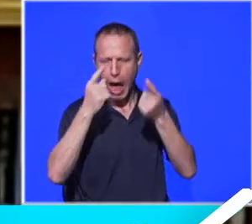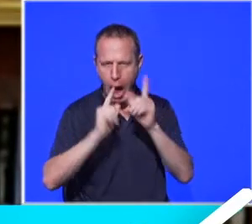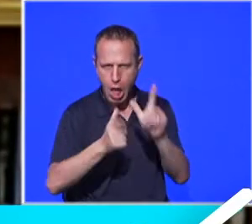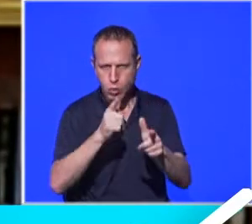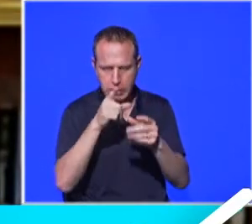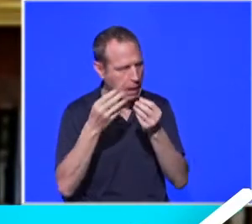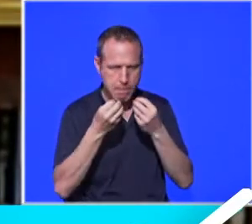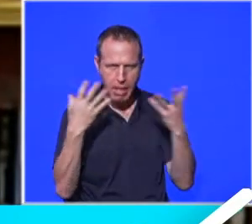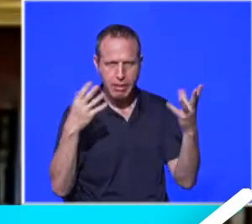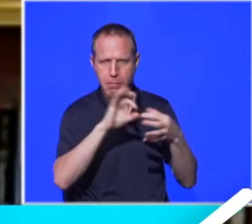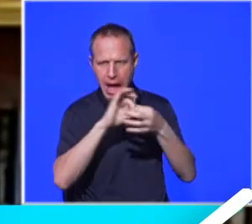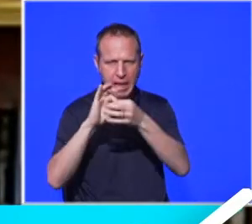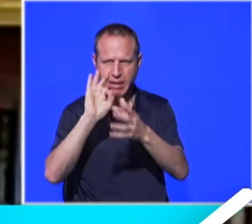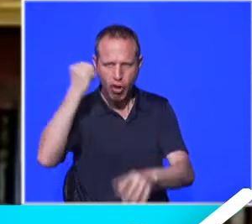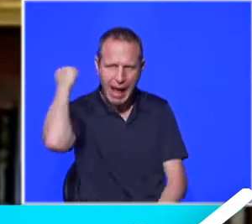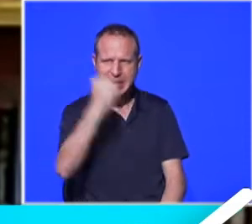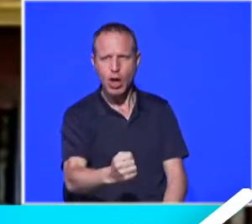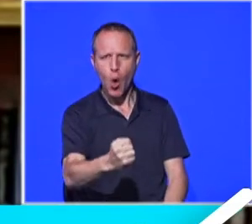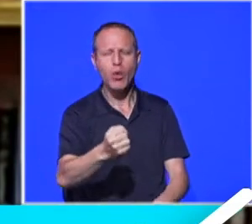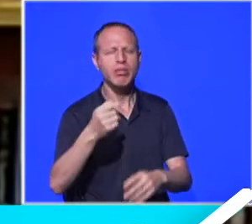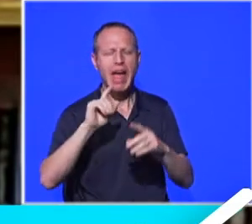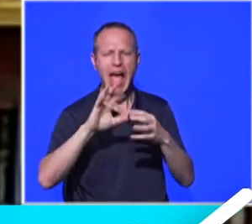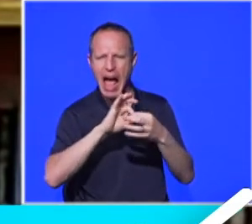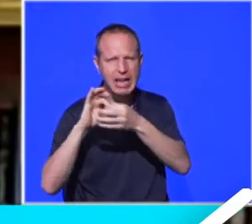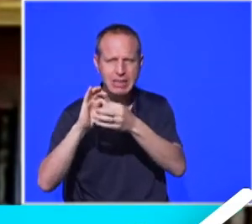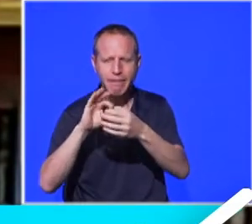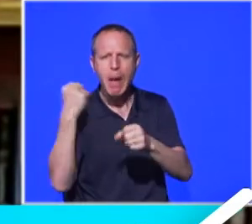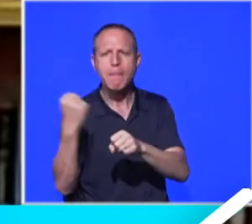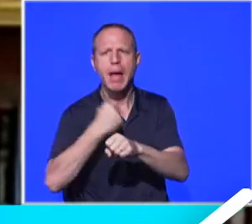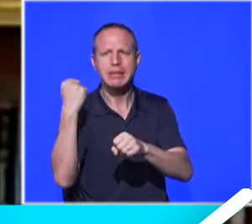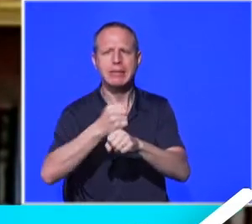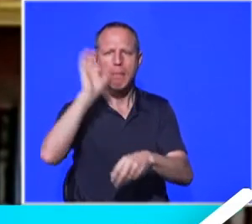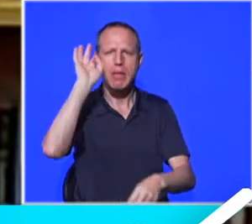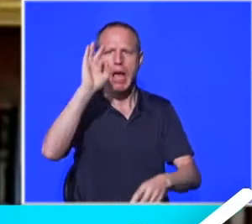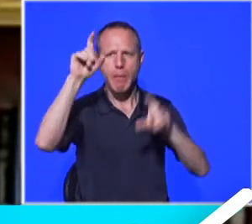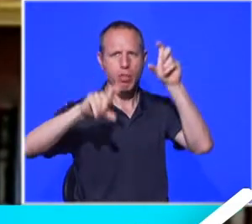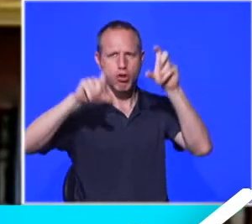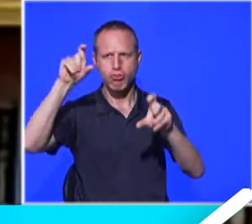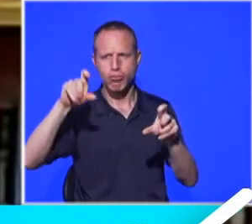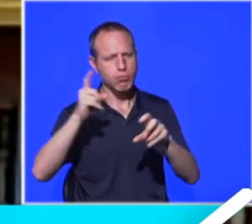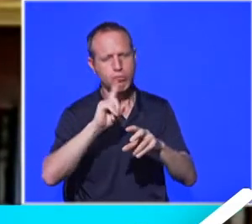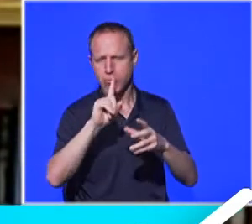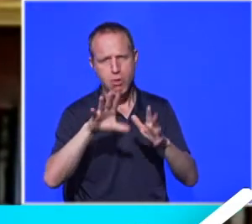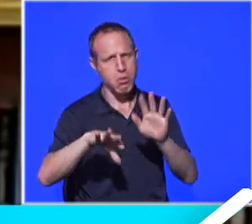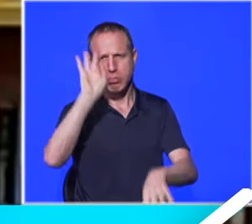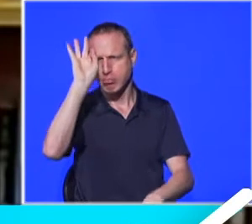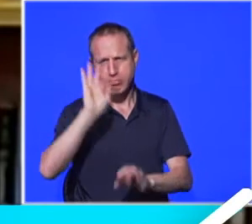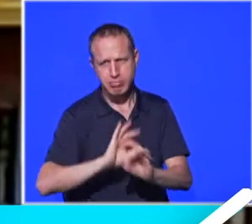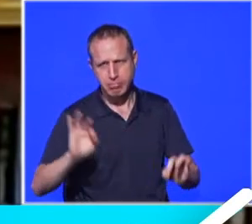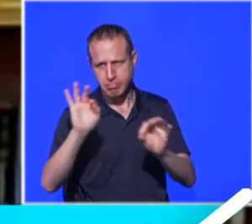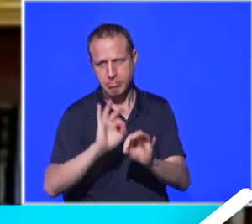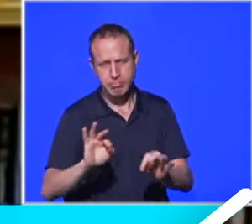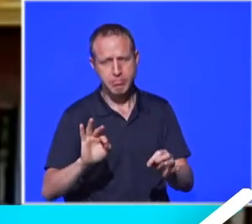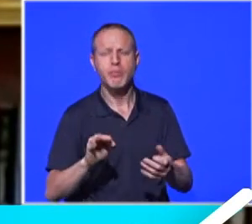מדהים, רצף של רציחות, רצף של מעשה פגיעה באנשים, לא מפוענחים,